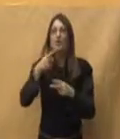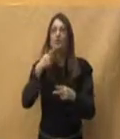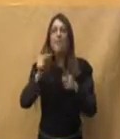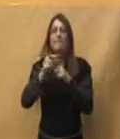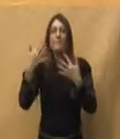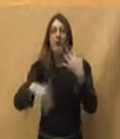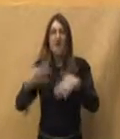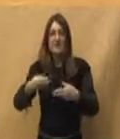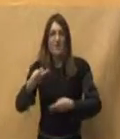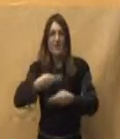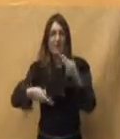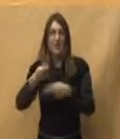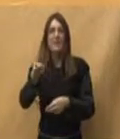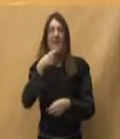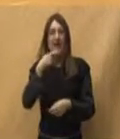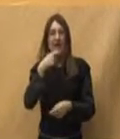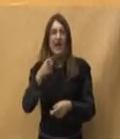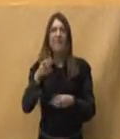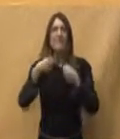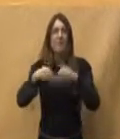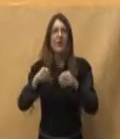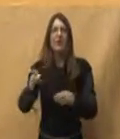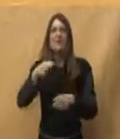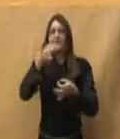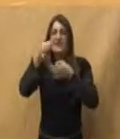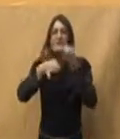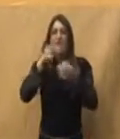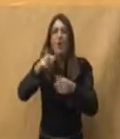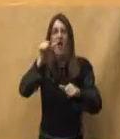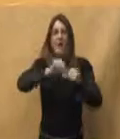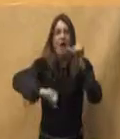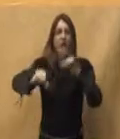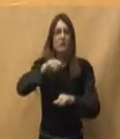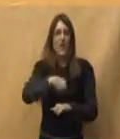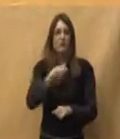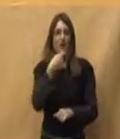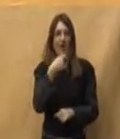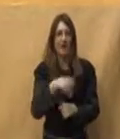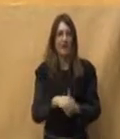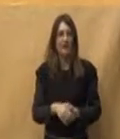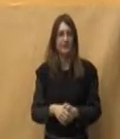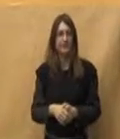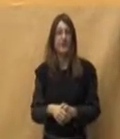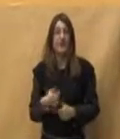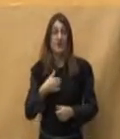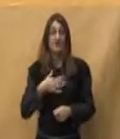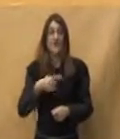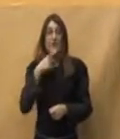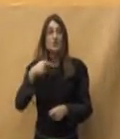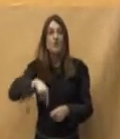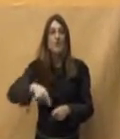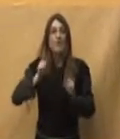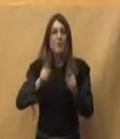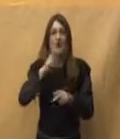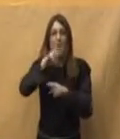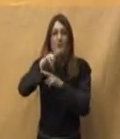hrane, distribucije i prodaje hrana kao i nadzor ispitivanja hrane u laboratorijima. Ja bih rekla da se kod nas mora i nadzor